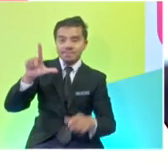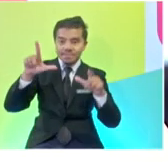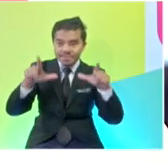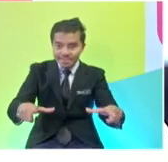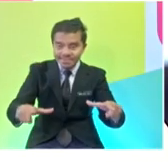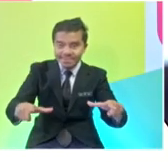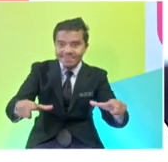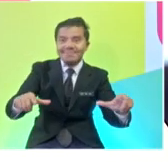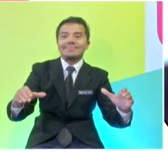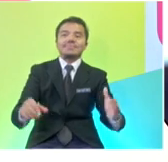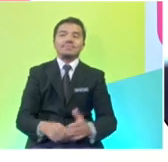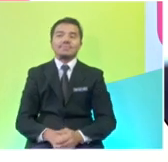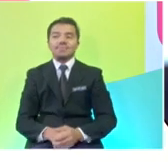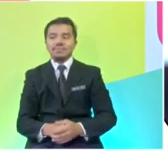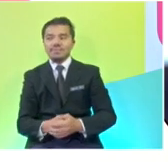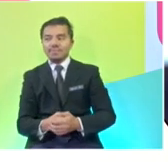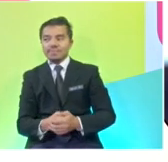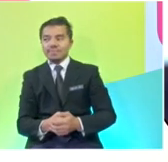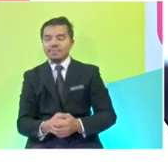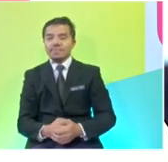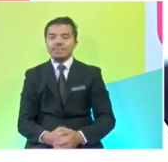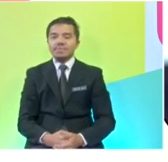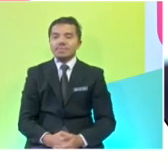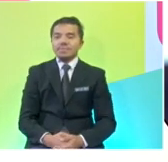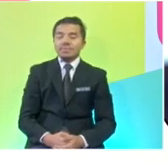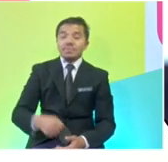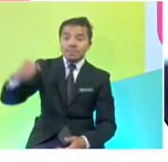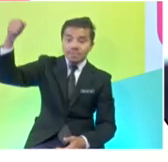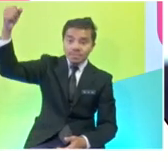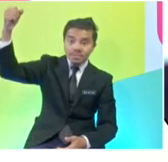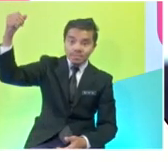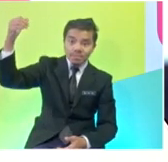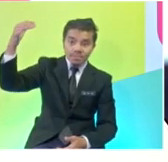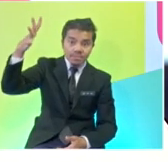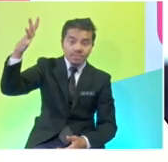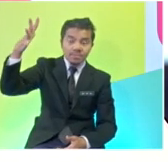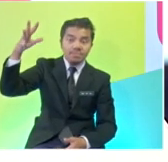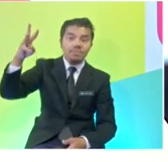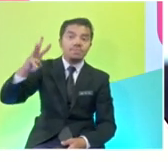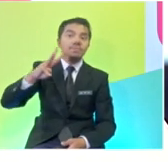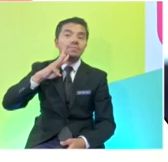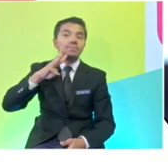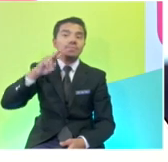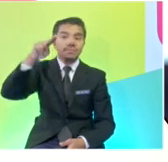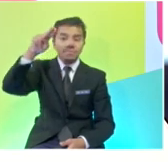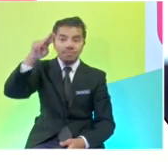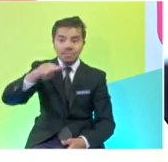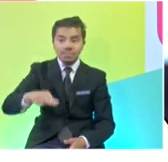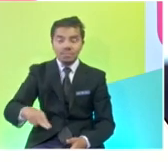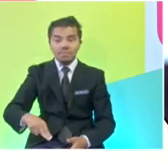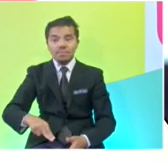jadi apabila sinar matahari ini dikenal dengan titisan air hujan akan membentuk